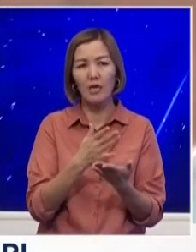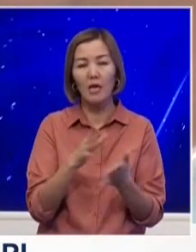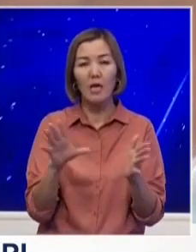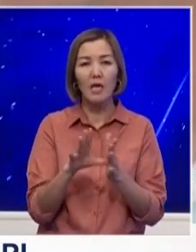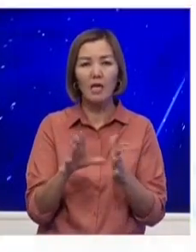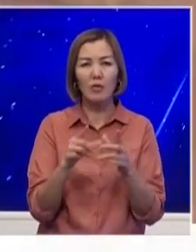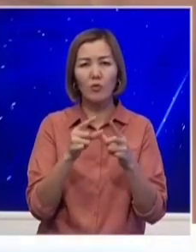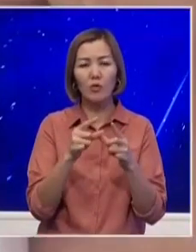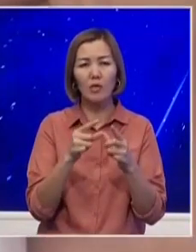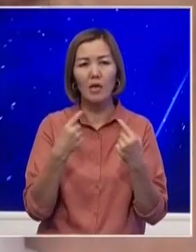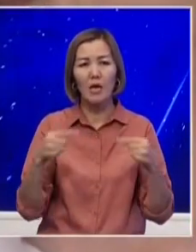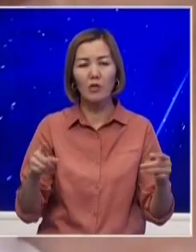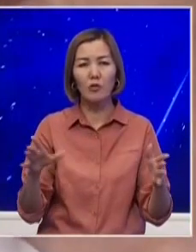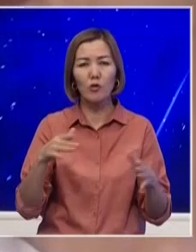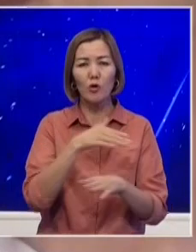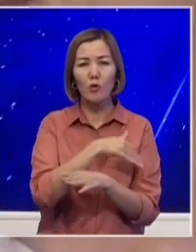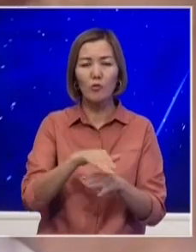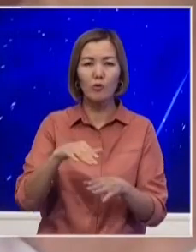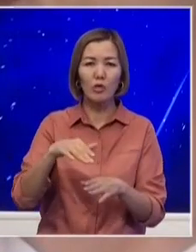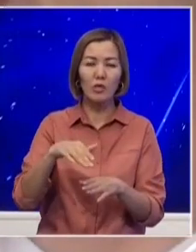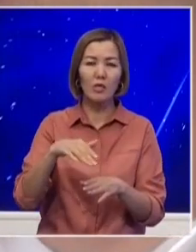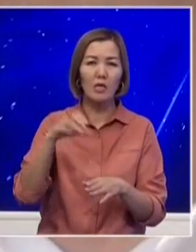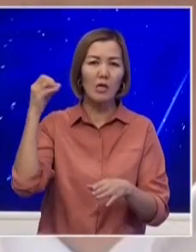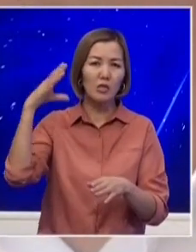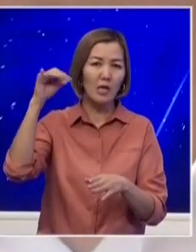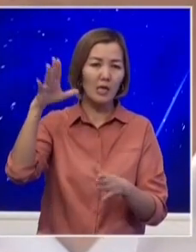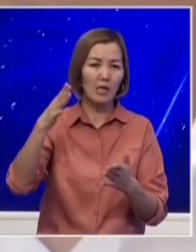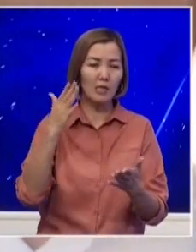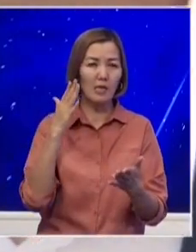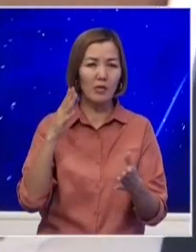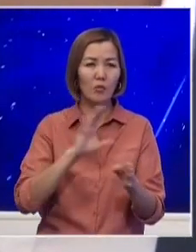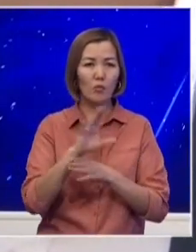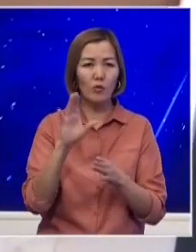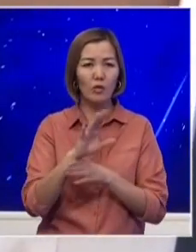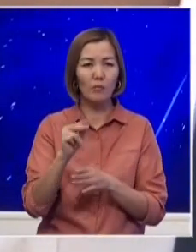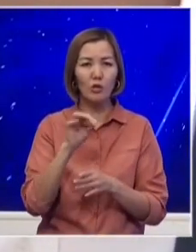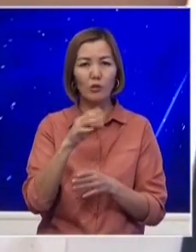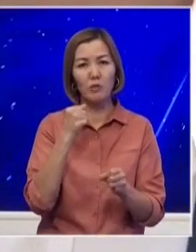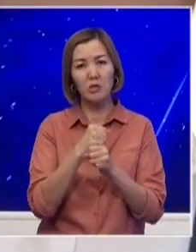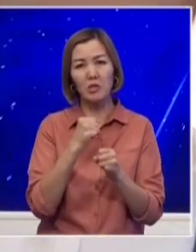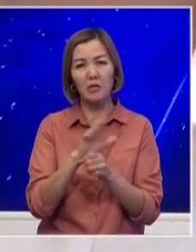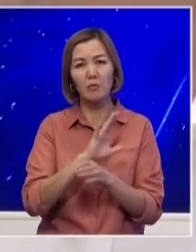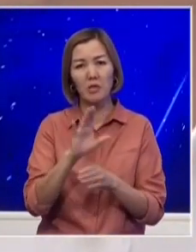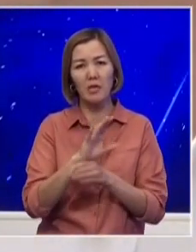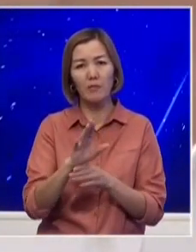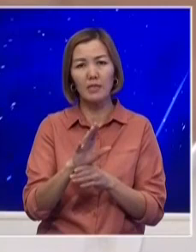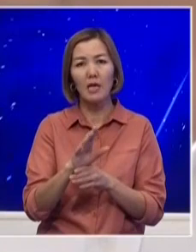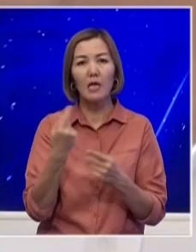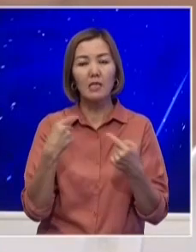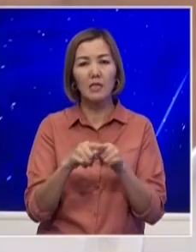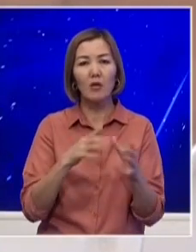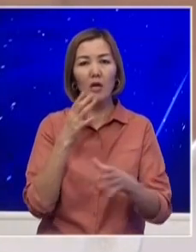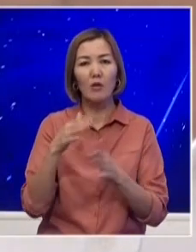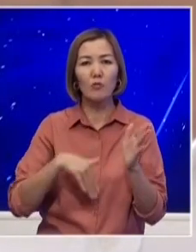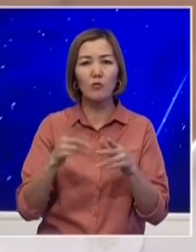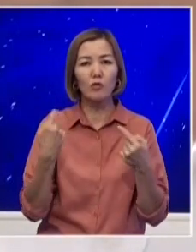Электроникалық бөлшектерден басқа көшенің жарық шамдарында өндіреміз. LED-ланталар және микросхемалар мен чиптерді жасап шығарамыз. Қолданып жатқан технологиямыз